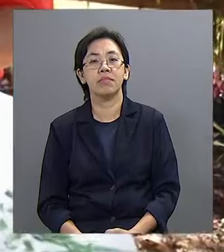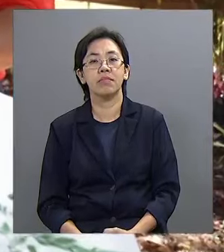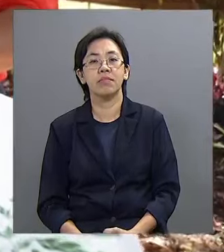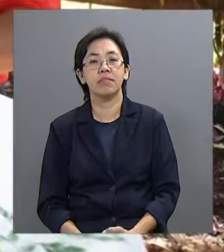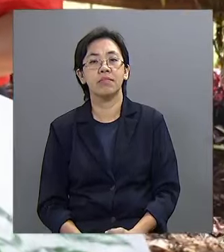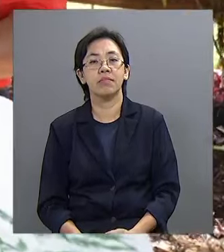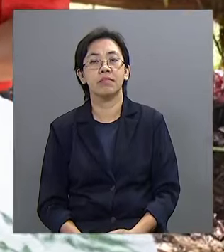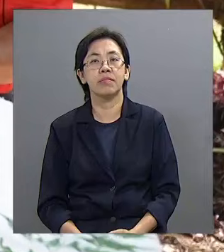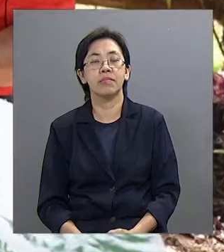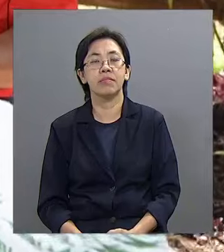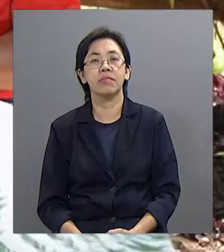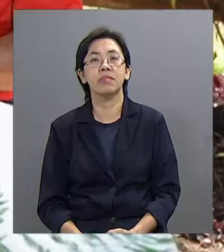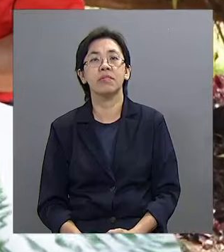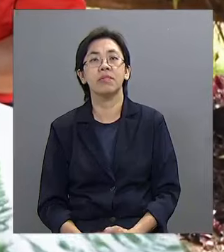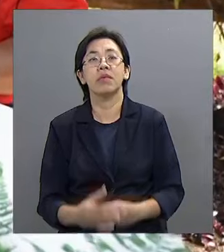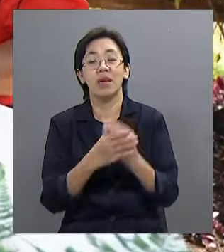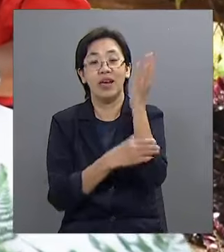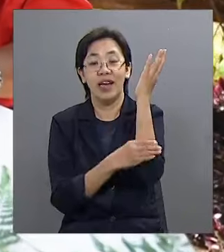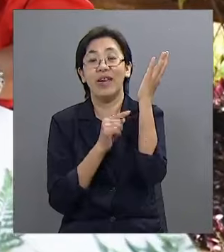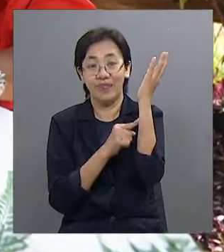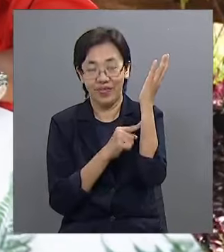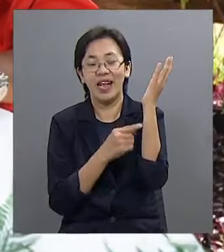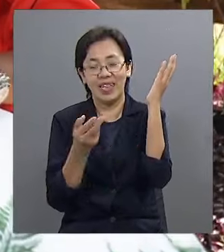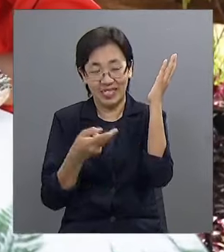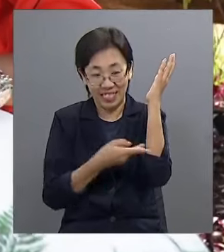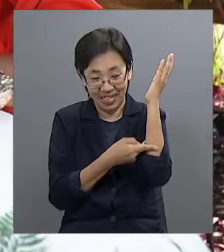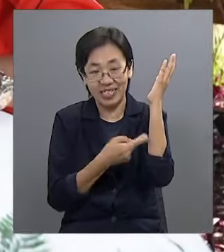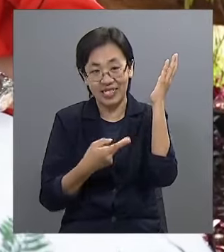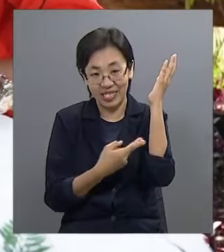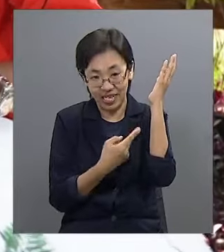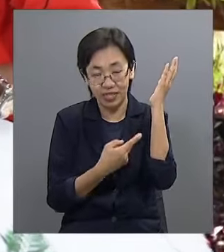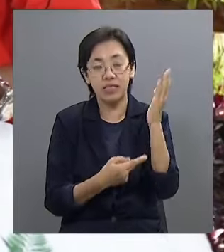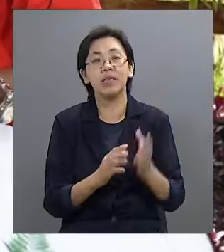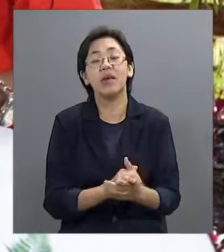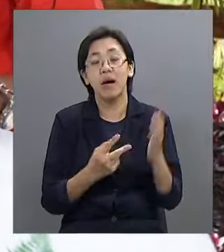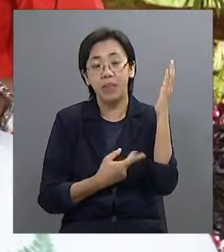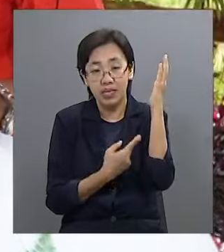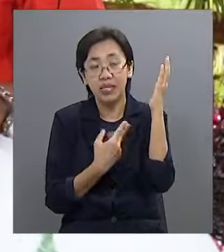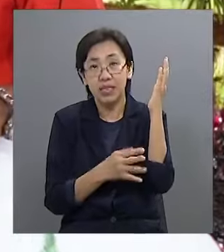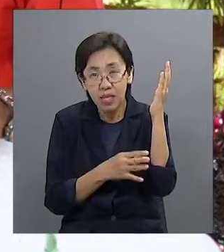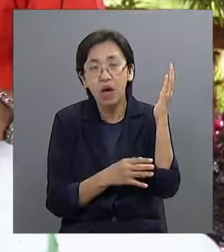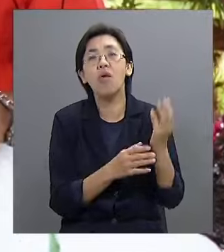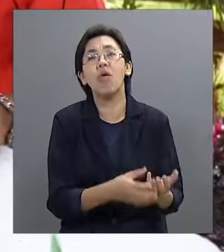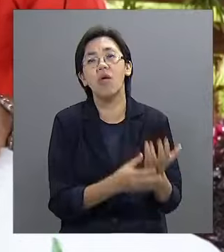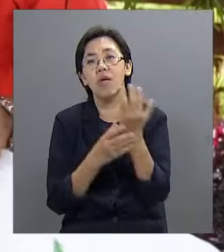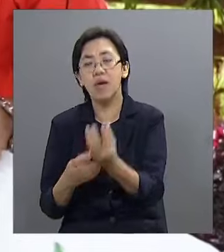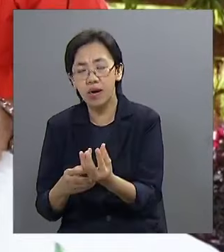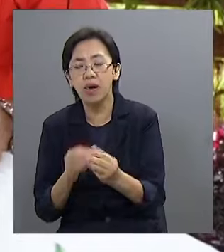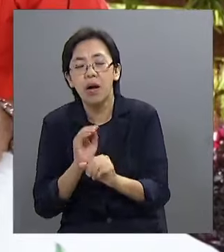ที่เราไปตัดกุหลาบสดจากไร่กันมาแล้วนะคะคุณผู้ชมค่ะคราวนี้เนี่ยเราจะนำกุหลาบสดมาทำเป็นกุหลาบสตาร์ฟซึ่งพ่อบอกว่